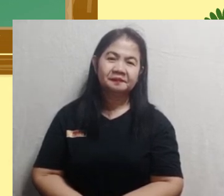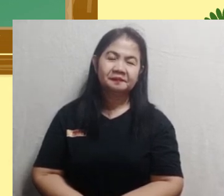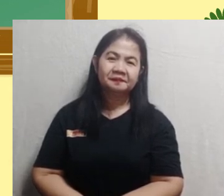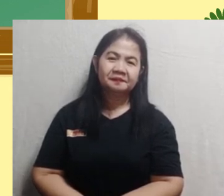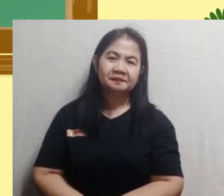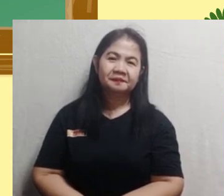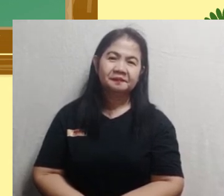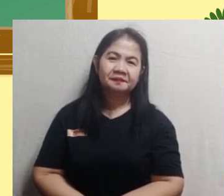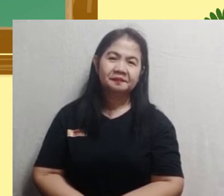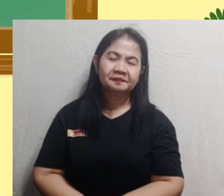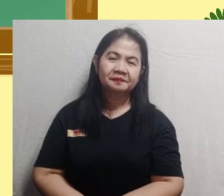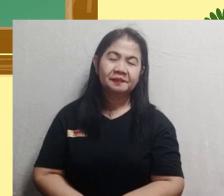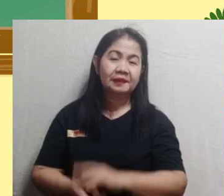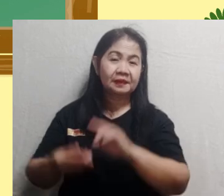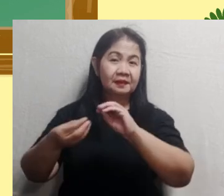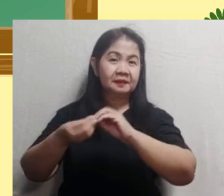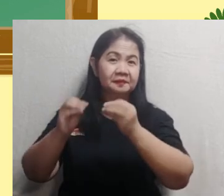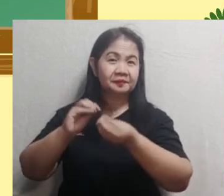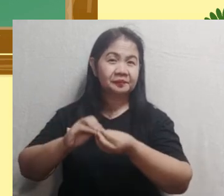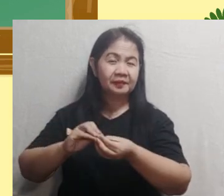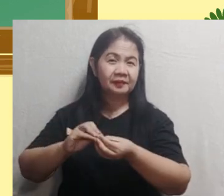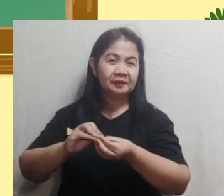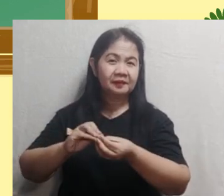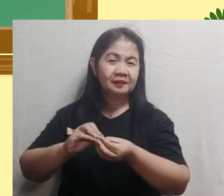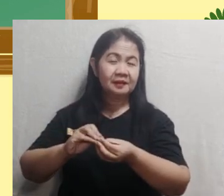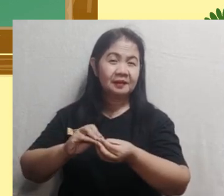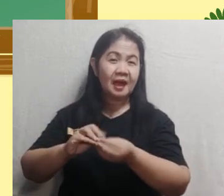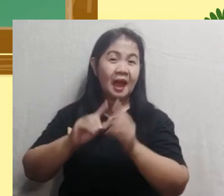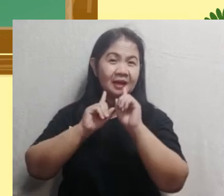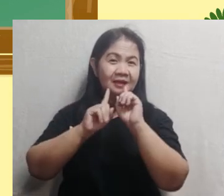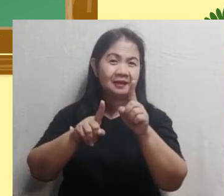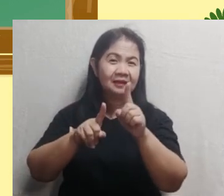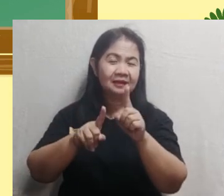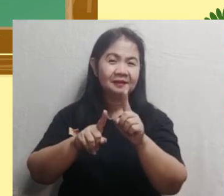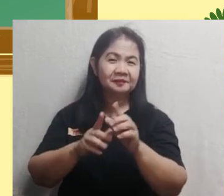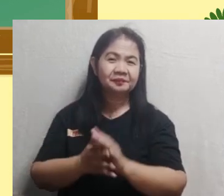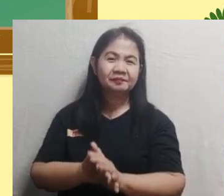Sa bilang na ito, ang sagot ay